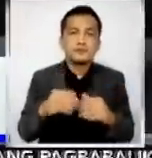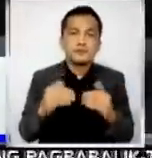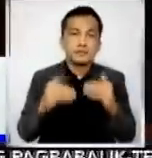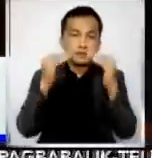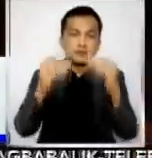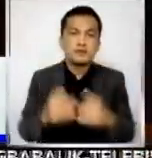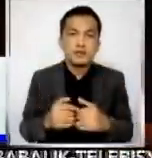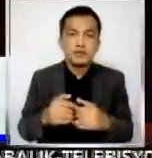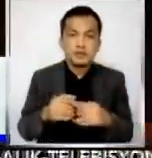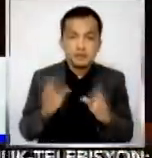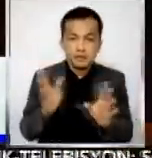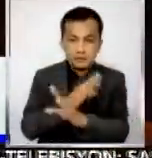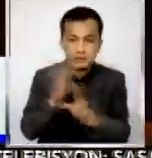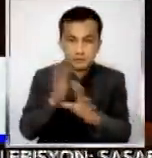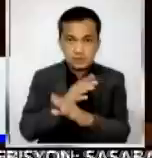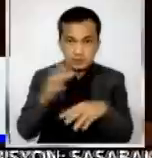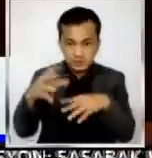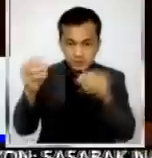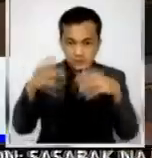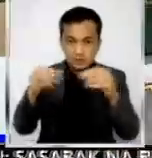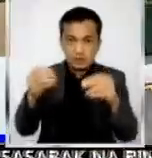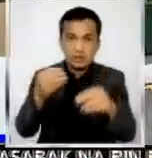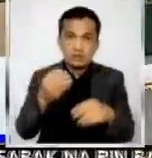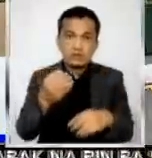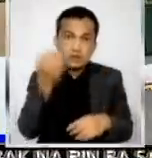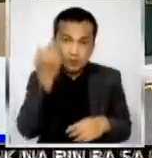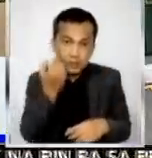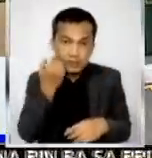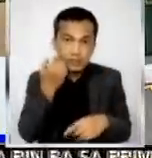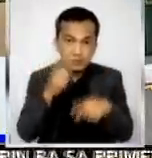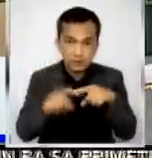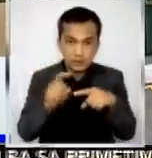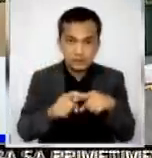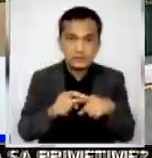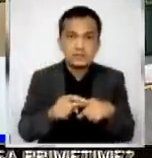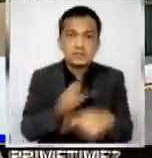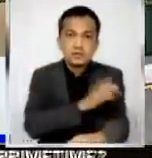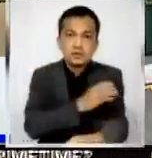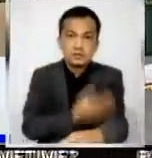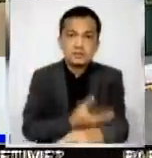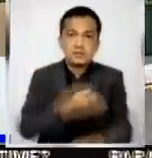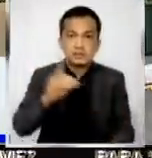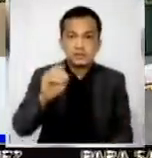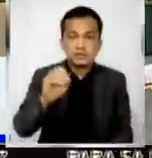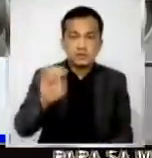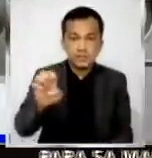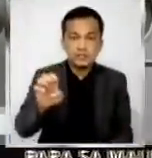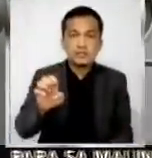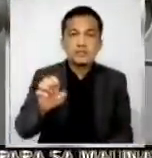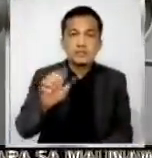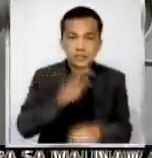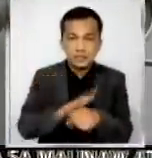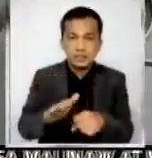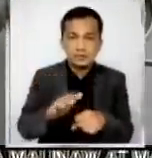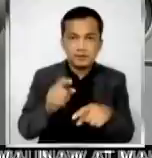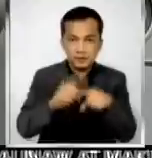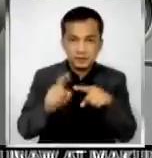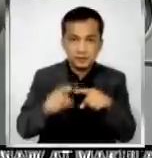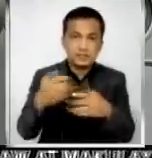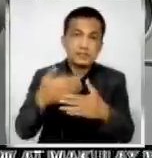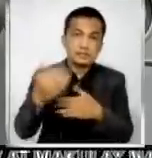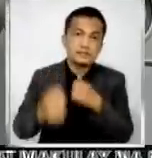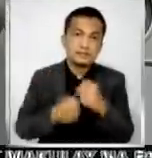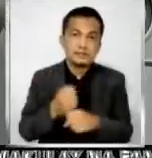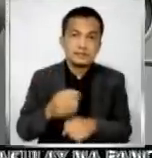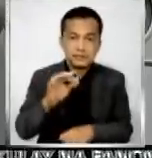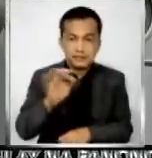sa kanipisan ng supply ng kuryente, kumpiyansa pa rin ng DOE na sasapat ang supply sa susunod na taon. Mahigit 900 megawatts daw